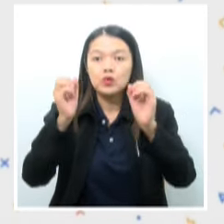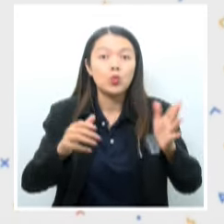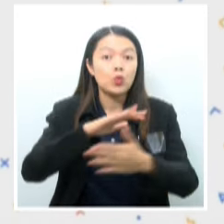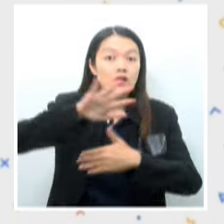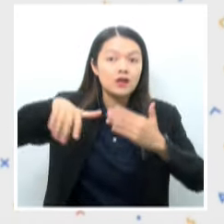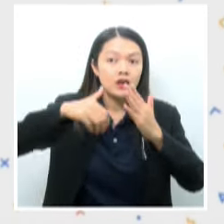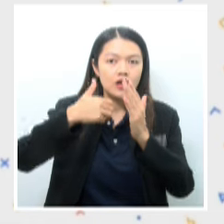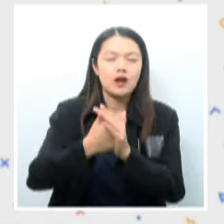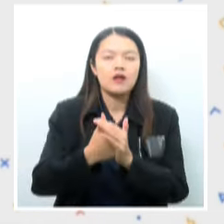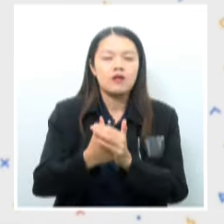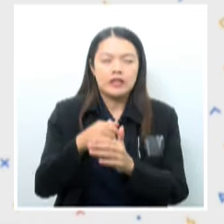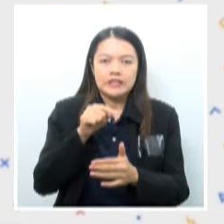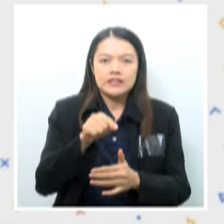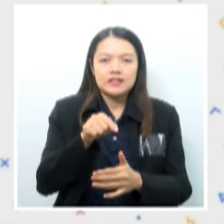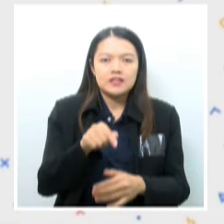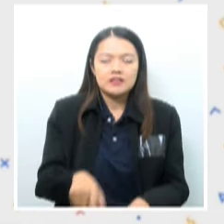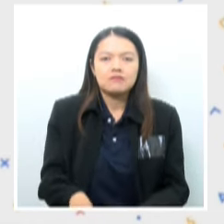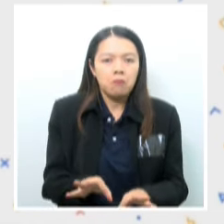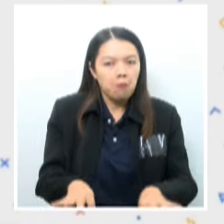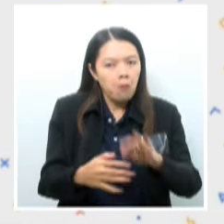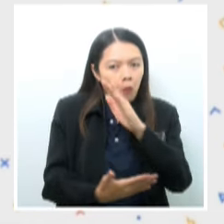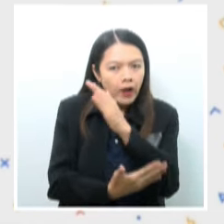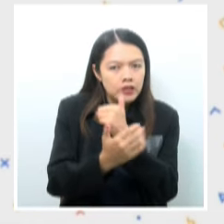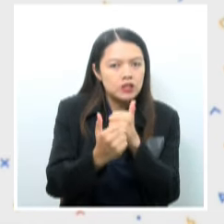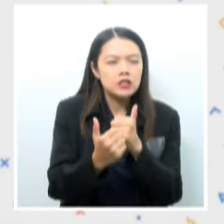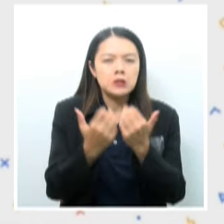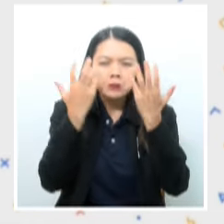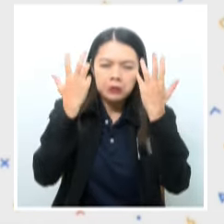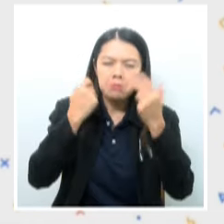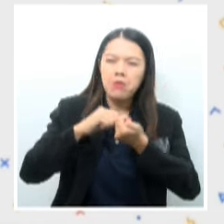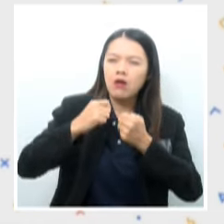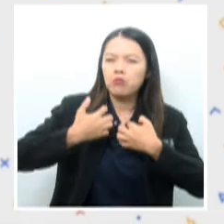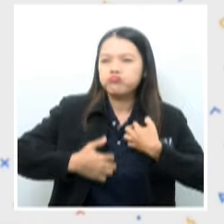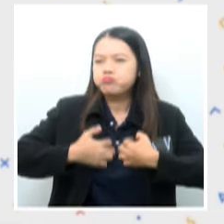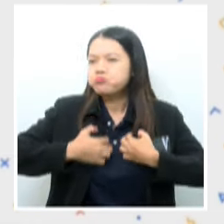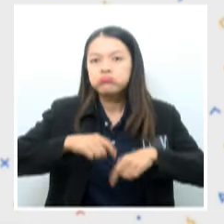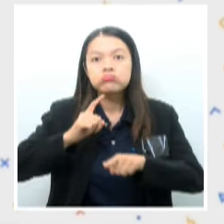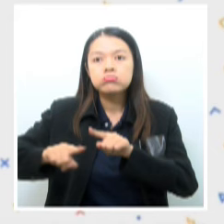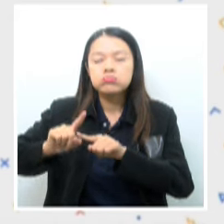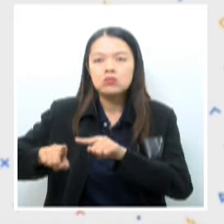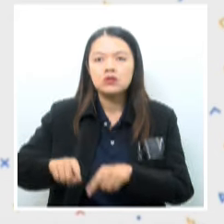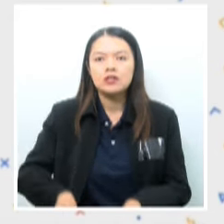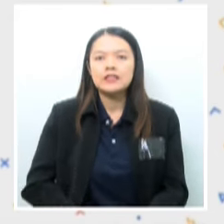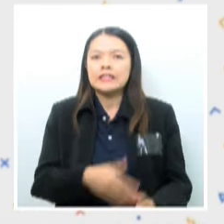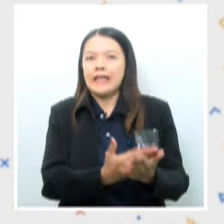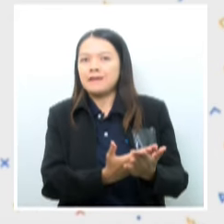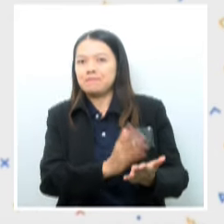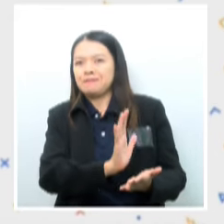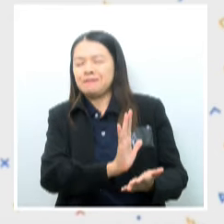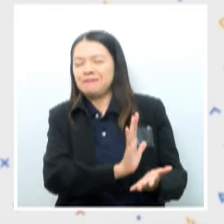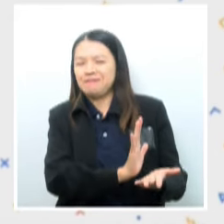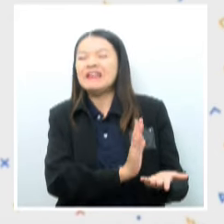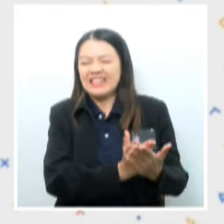นนะครับมาใช้สภาตรงนี้นะครับใครมีเรื่องทุกข์ร้อนทุกเนื้อร้อนใจต่างๆนะครับยกเว้นเรื่องเงินแต่เรื่อง